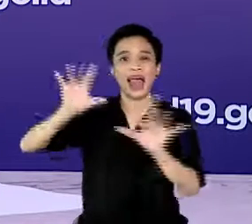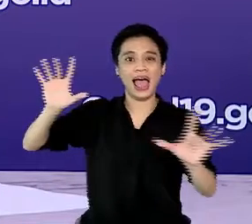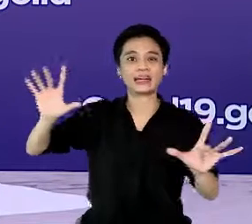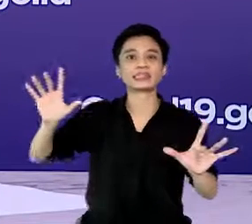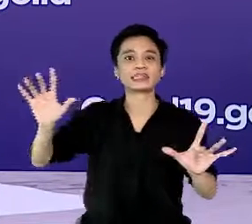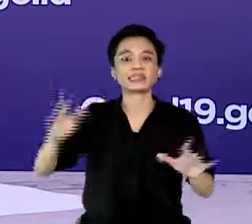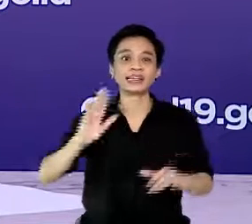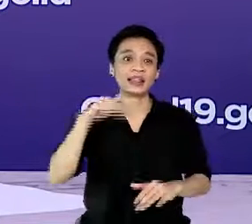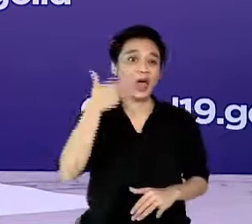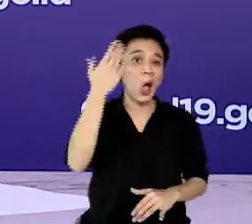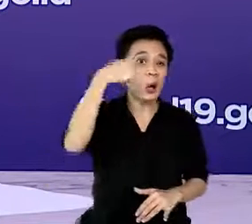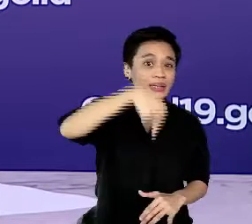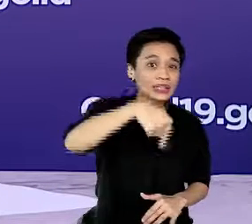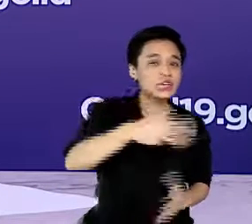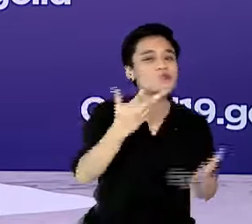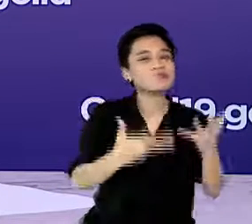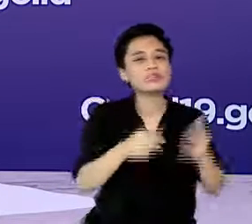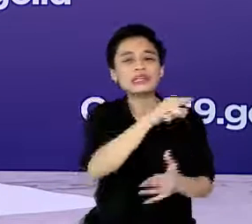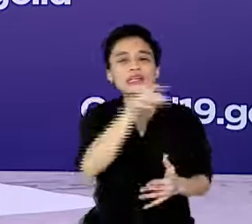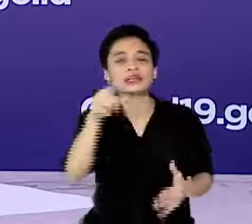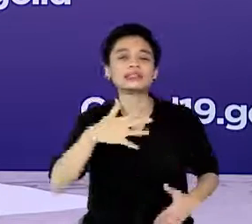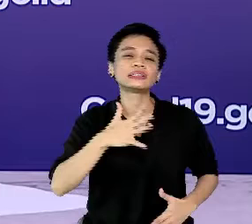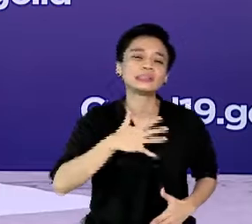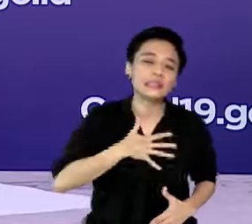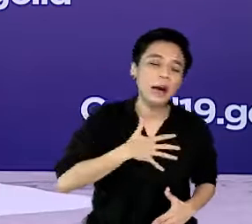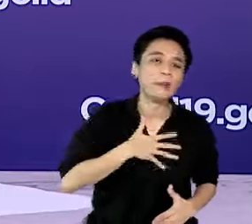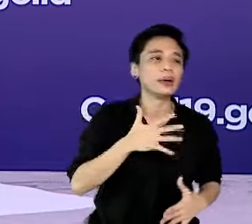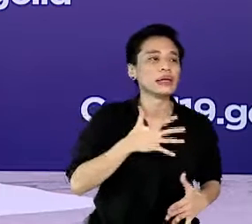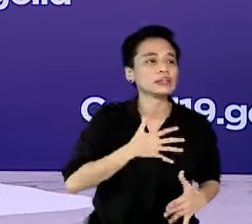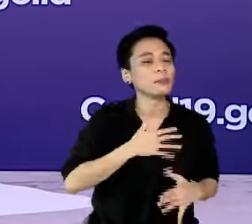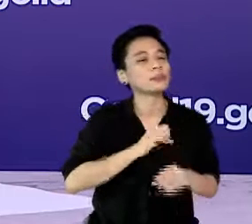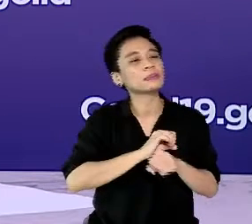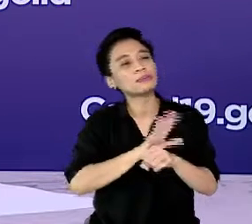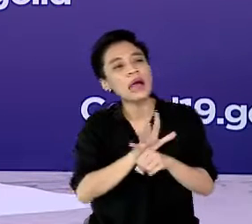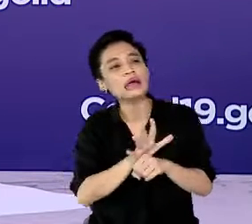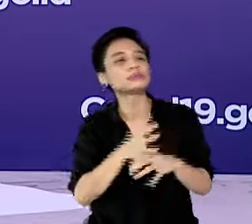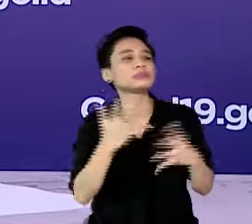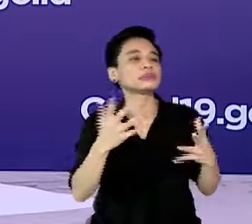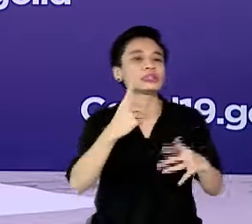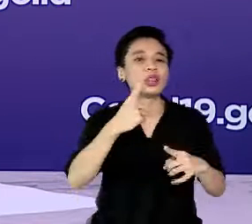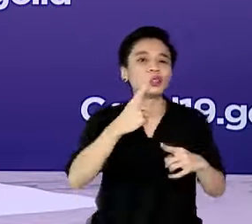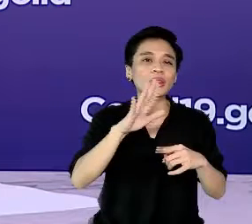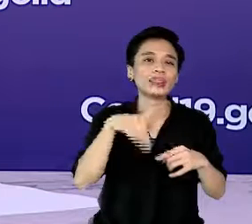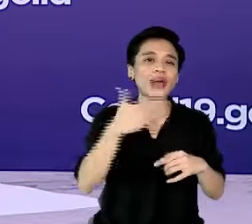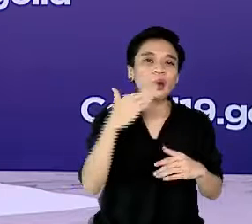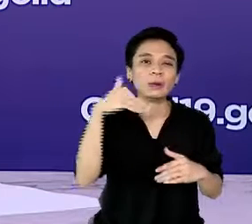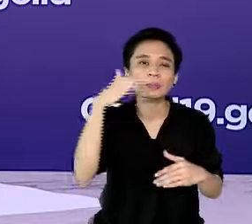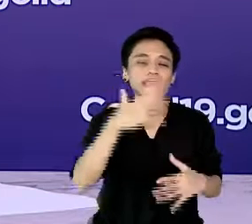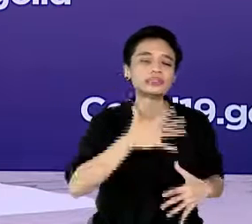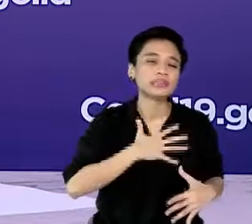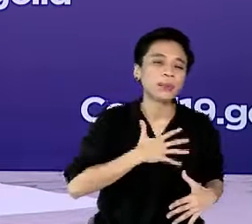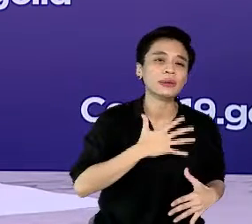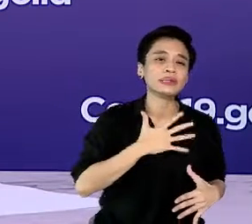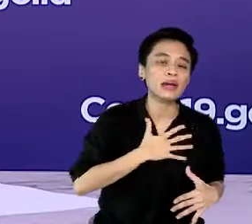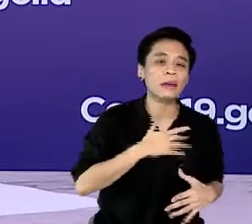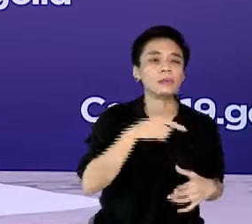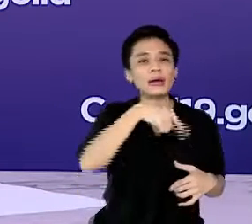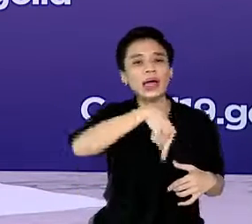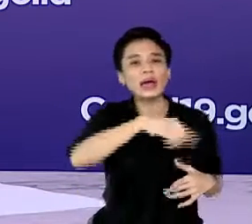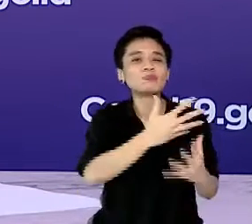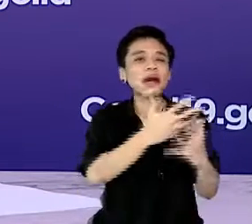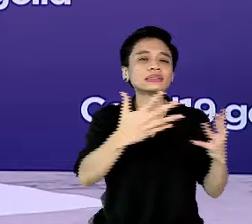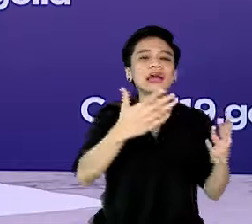ini kita semua Mungkin lelah karena telah berjibaku dengan pandemi ini selama lebih dari satu tahun keinginan untuk kembali